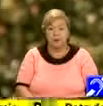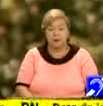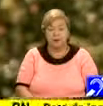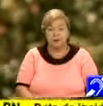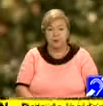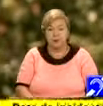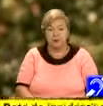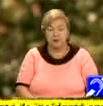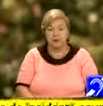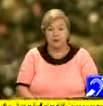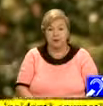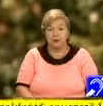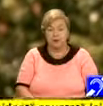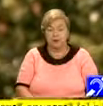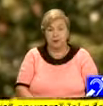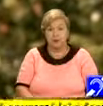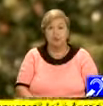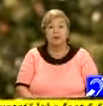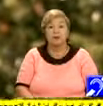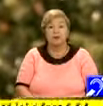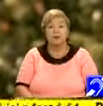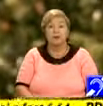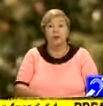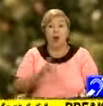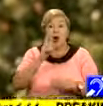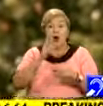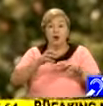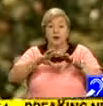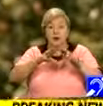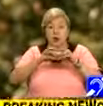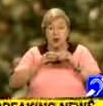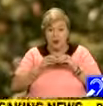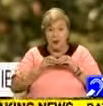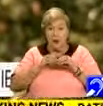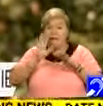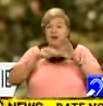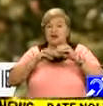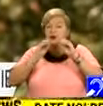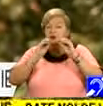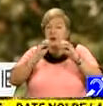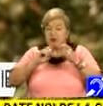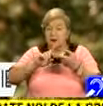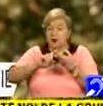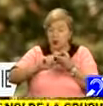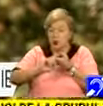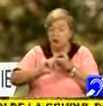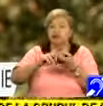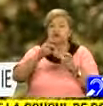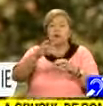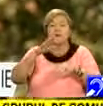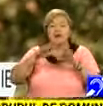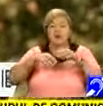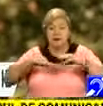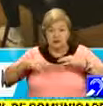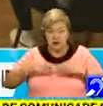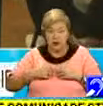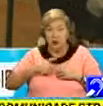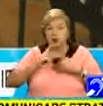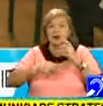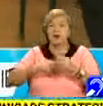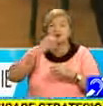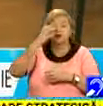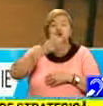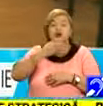Bună ziua, Alina, bună ziua, doamnelor și domnilor. Da, ordinul comun semnat între Ministerele Educației și Sănătății va fi astăzi adoptat în ședința de